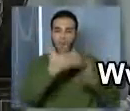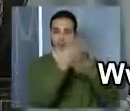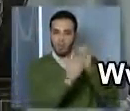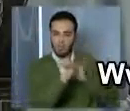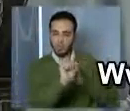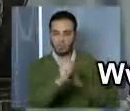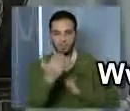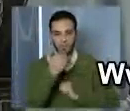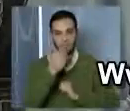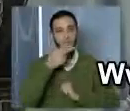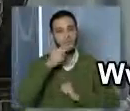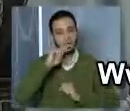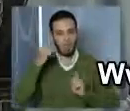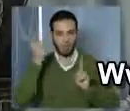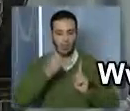دينيا.